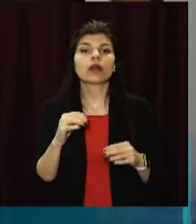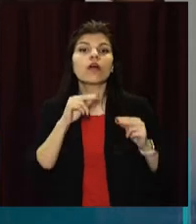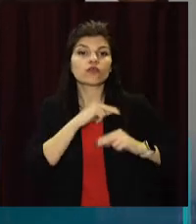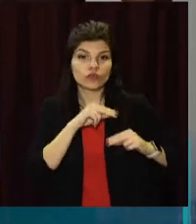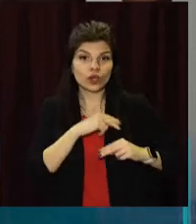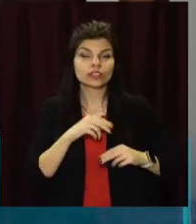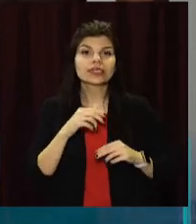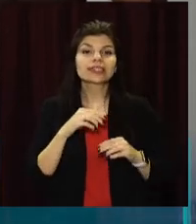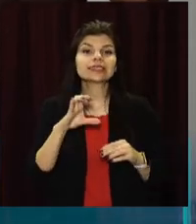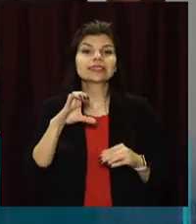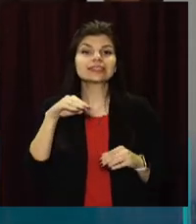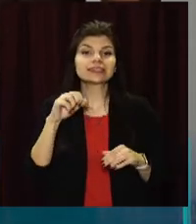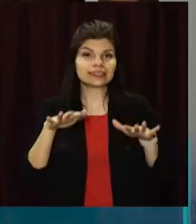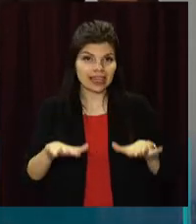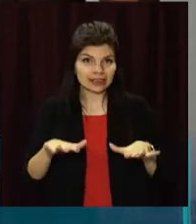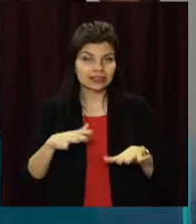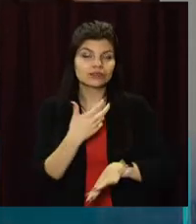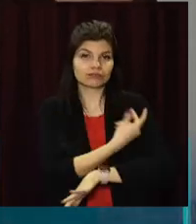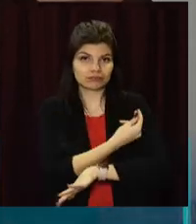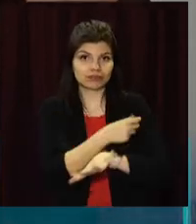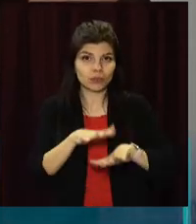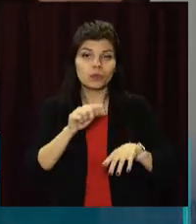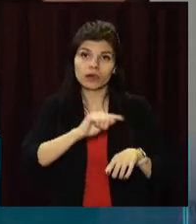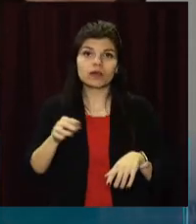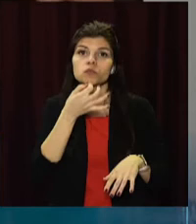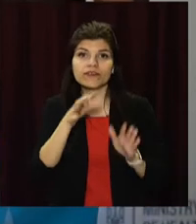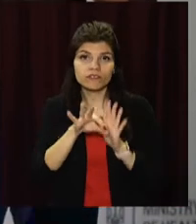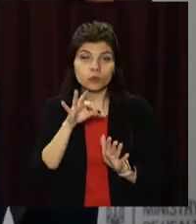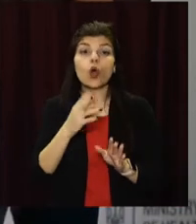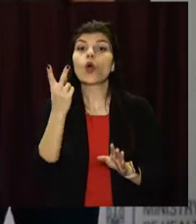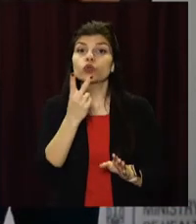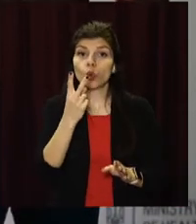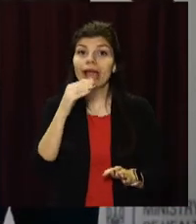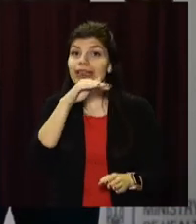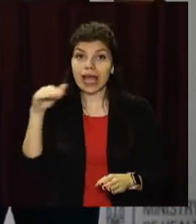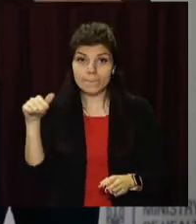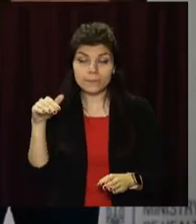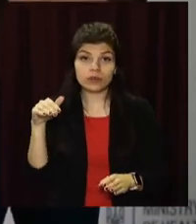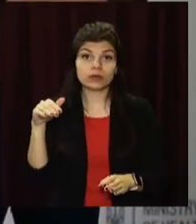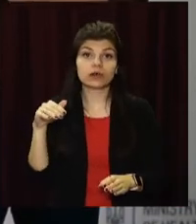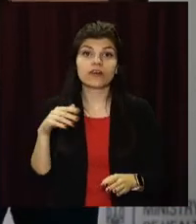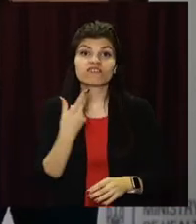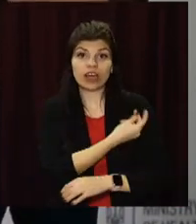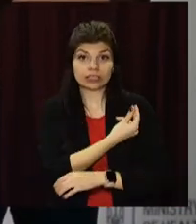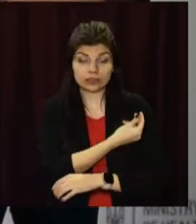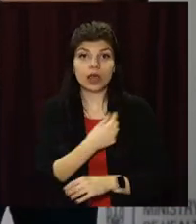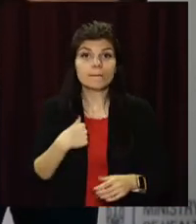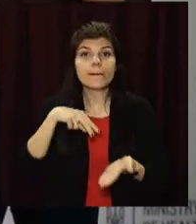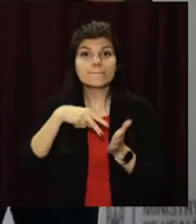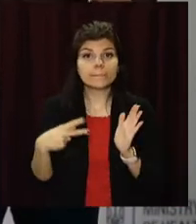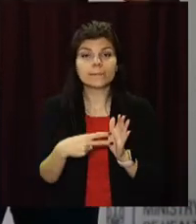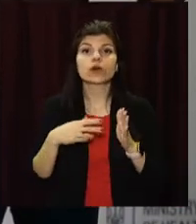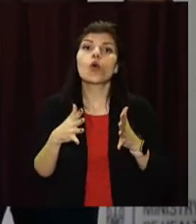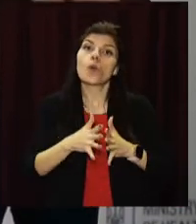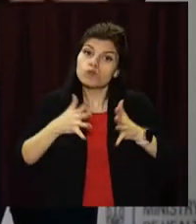функціонують стаціонарні пункти щеплень. Всього в рамках другого етапу вакцинації ми плануємо